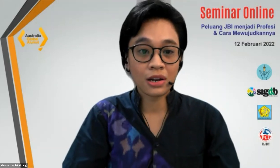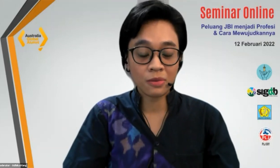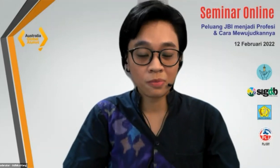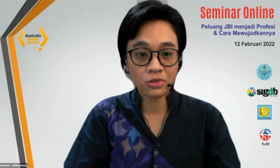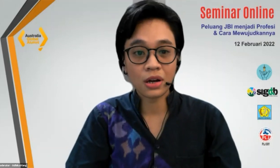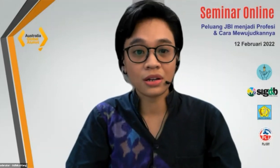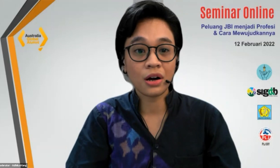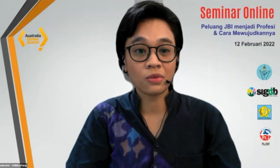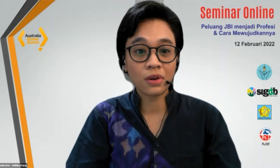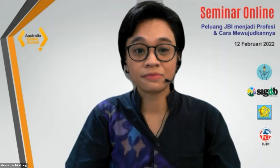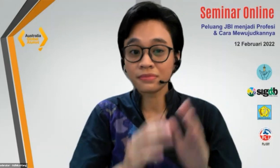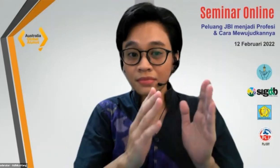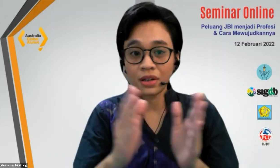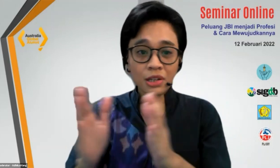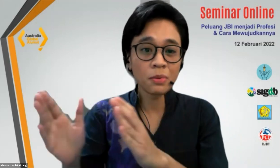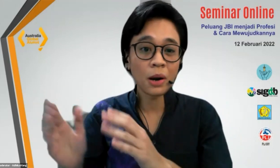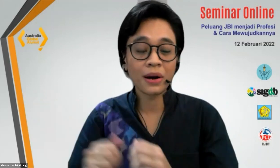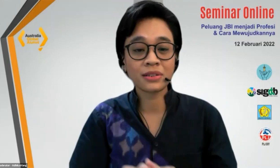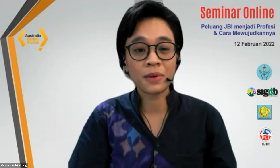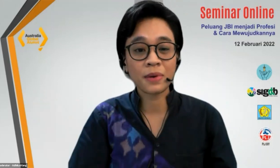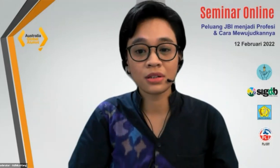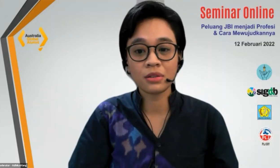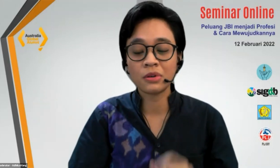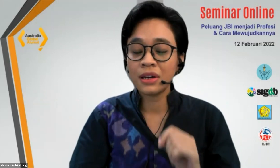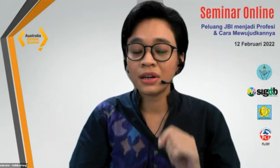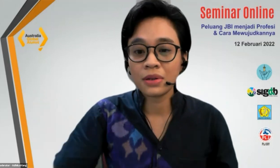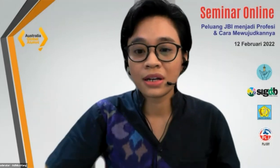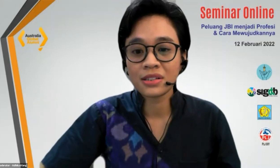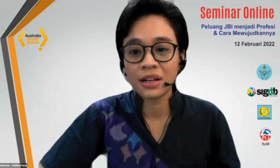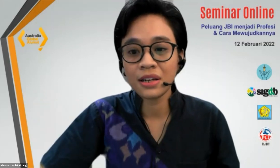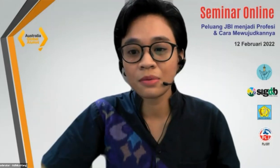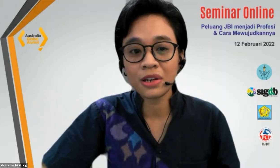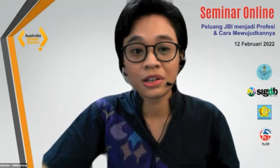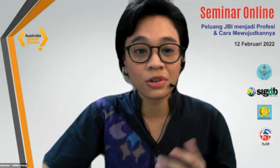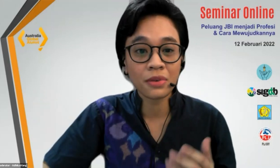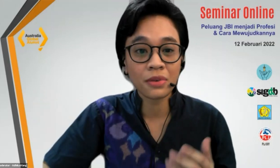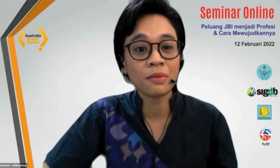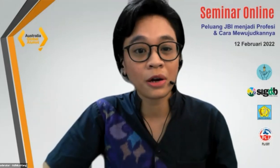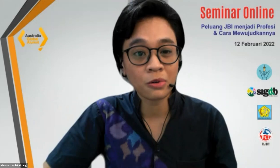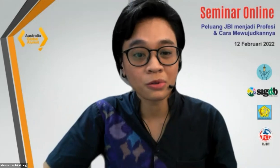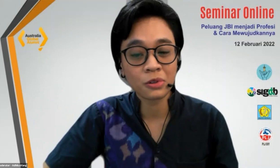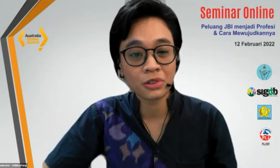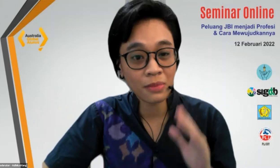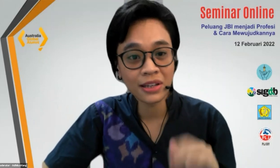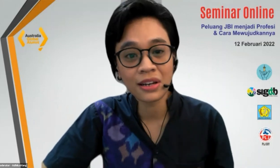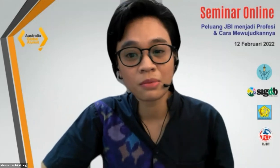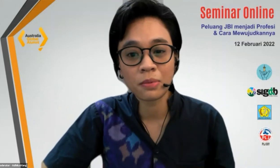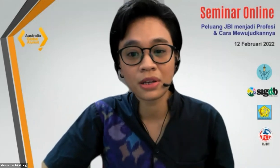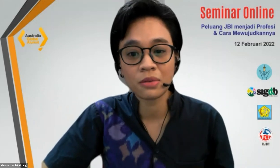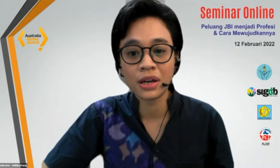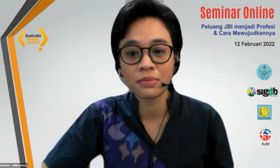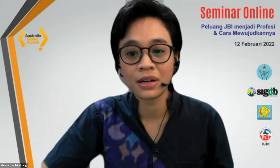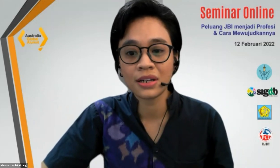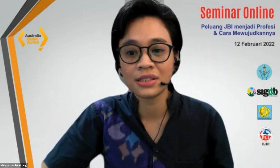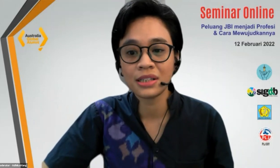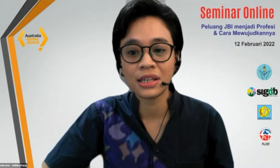dan GB dengerin pun juga dilakukan di beberapa aspek tertentu ini menarik sekali dan mungkin juga menjadi hal baru untuk sebagian dari